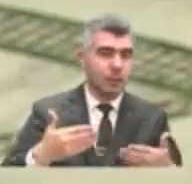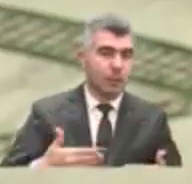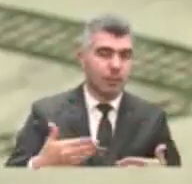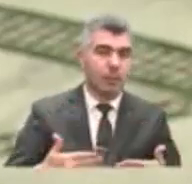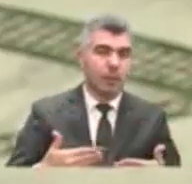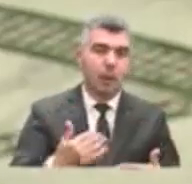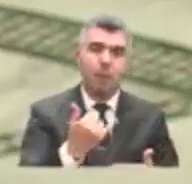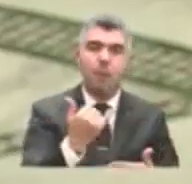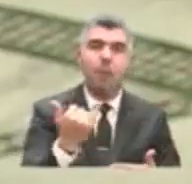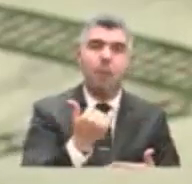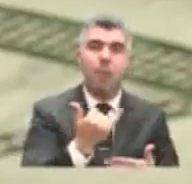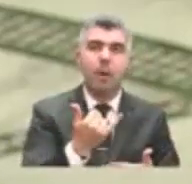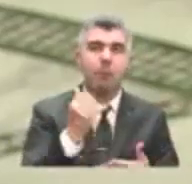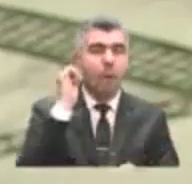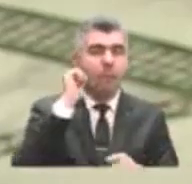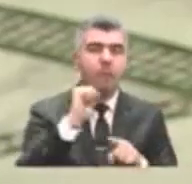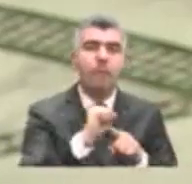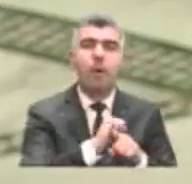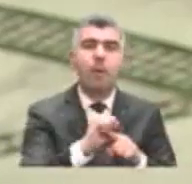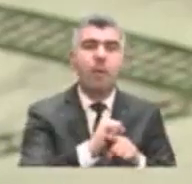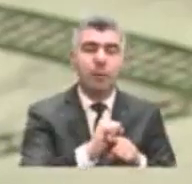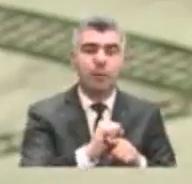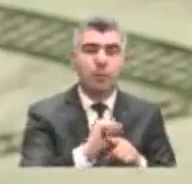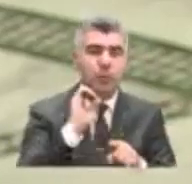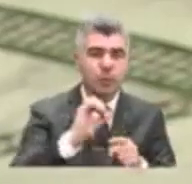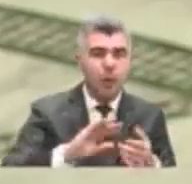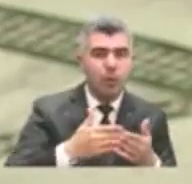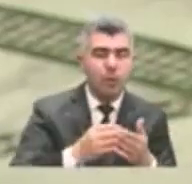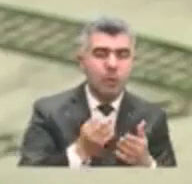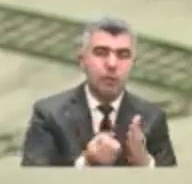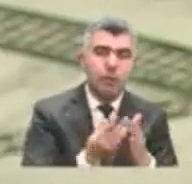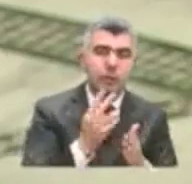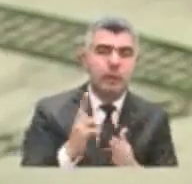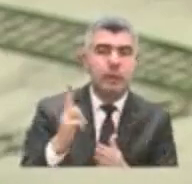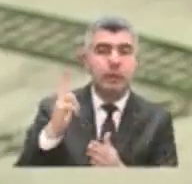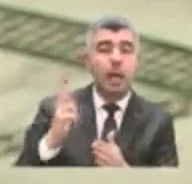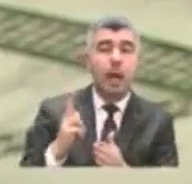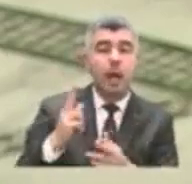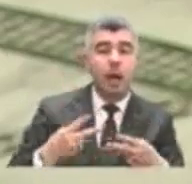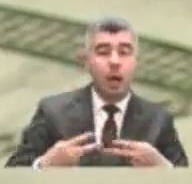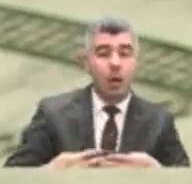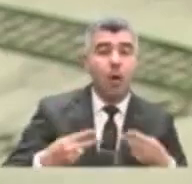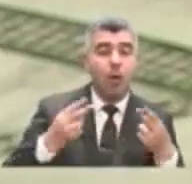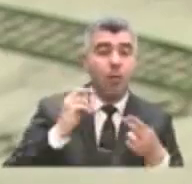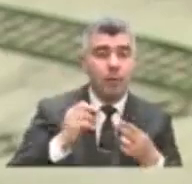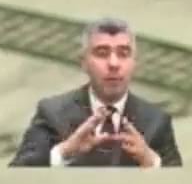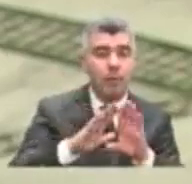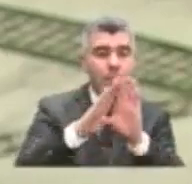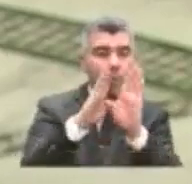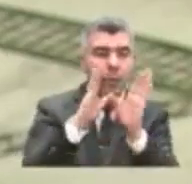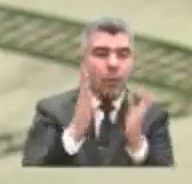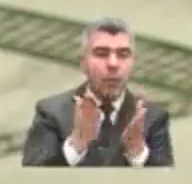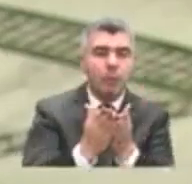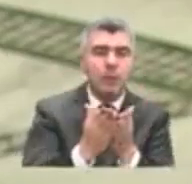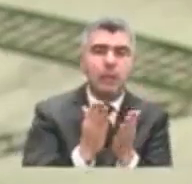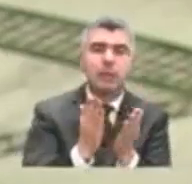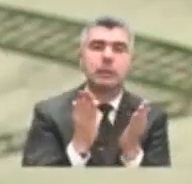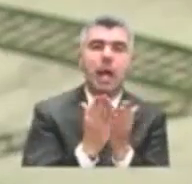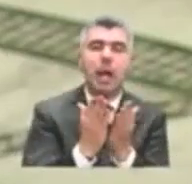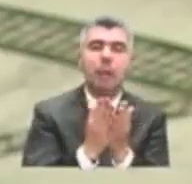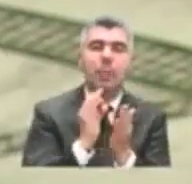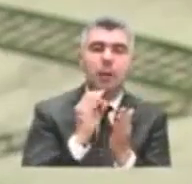اهميه كبرى للتكوينات في مجال الذكاء الاصطناعي من خلال اطلاق وحدات يعني شموليه لجميع الطالبات